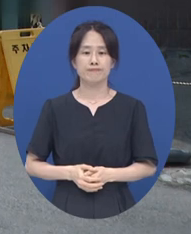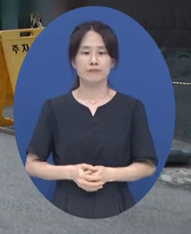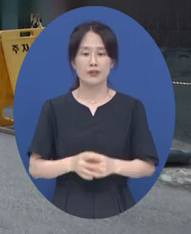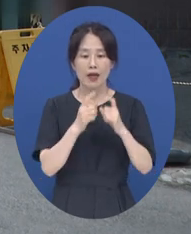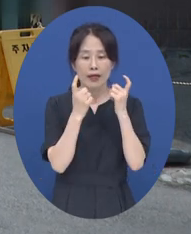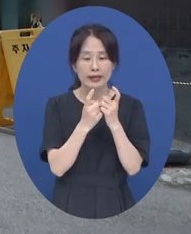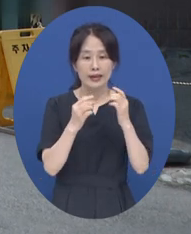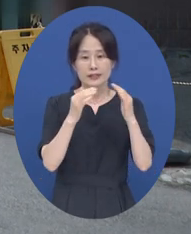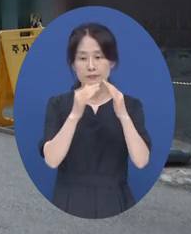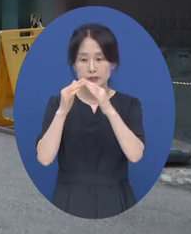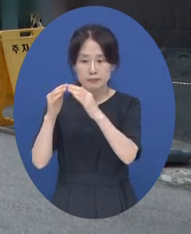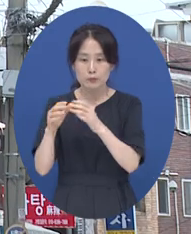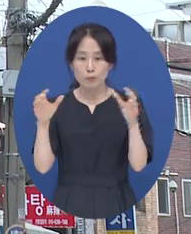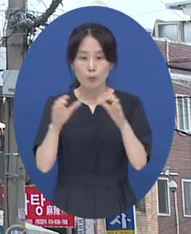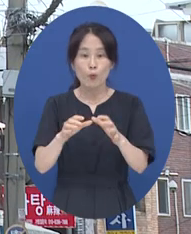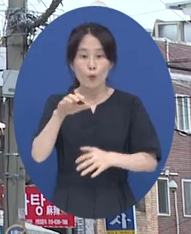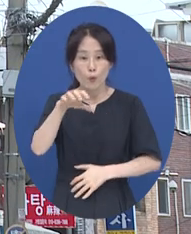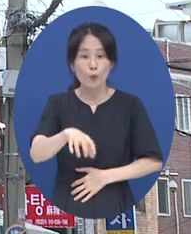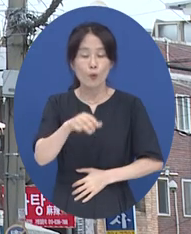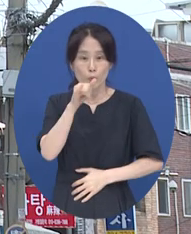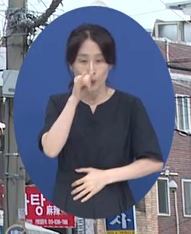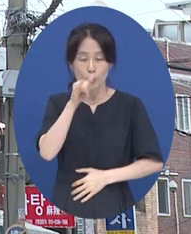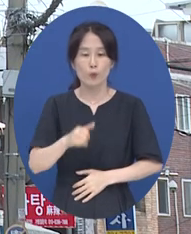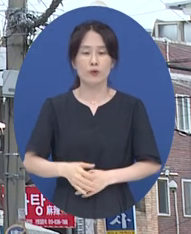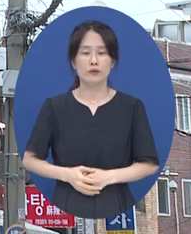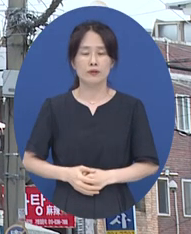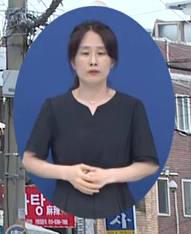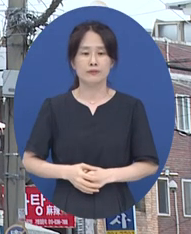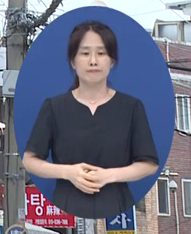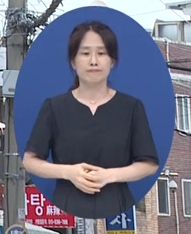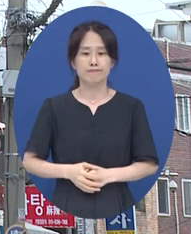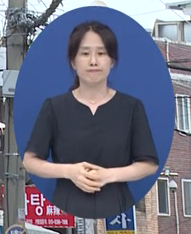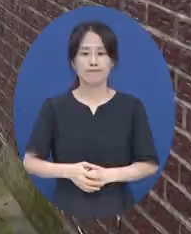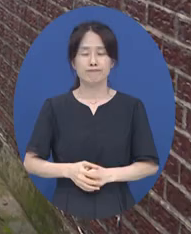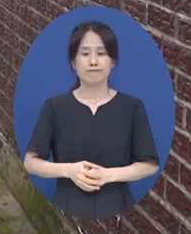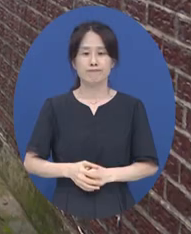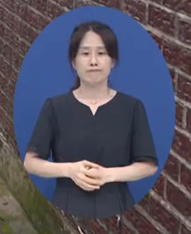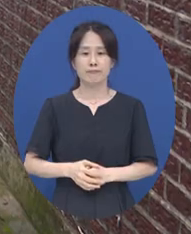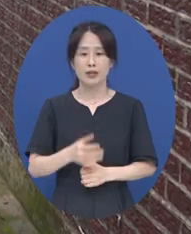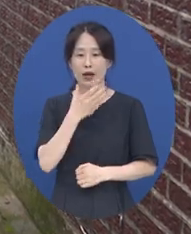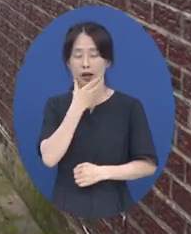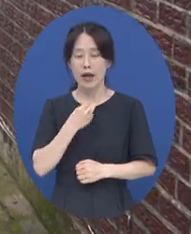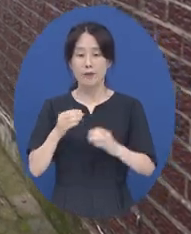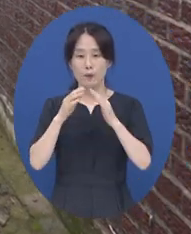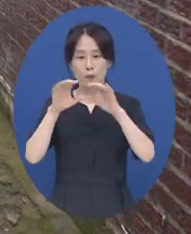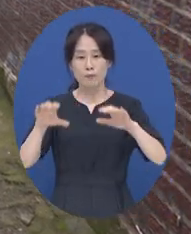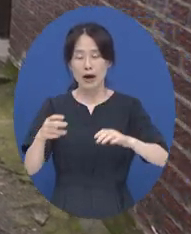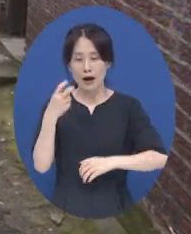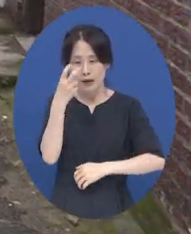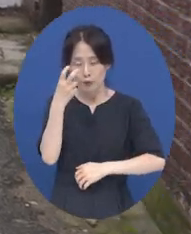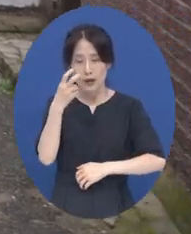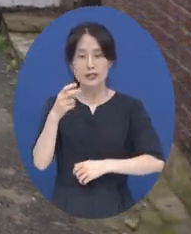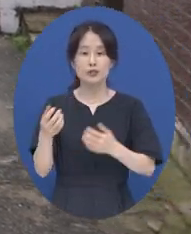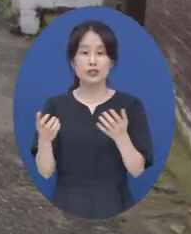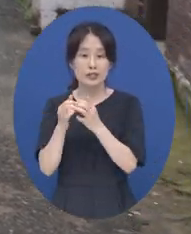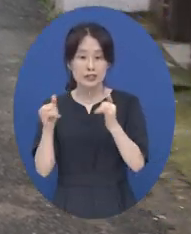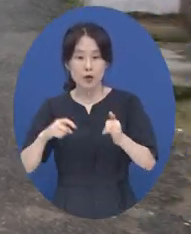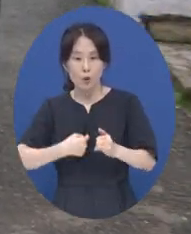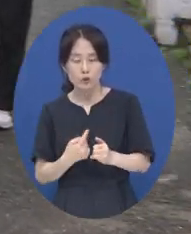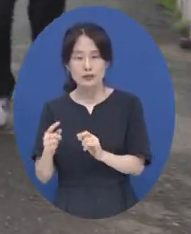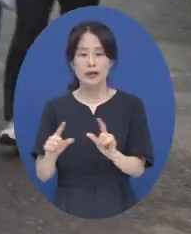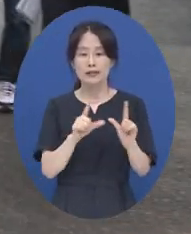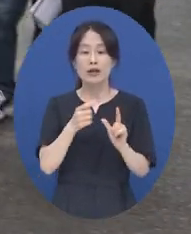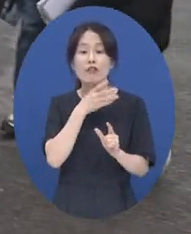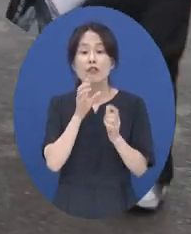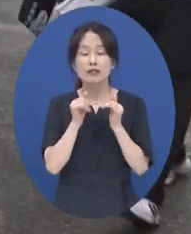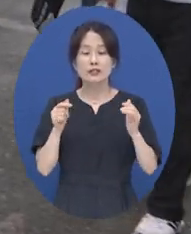다가구 주택들이 밀집돼 있는 구도심. 동네에 생긴 경기 행복마을 관리소 직원들이 홀로 사는 어르신